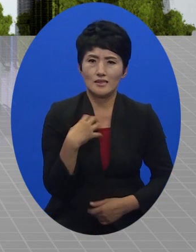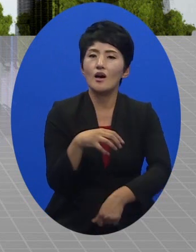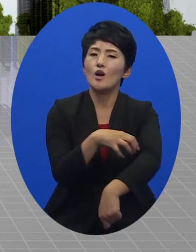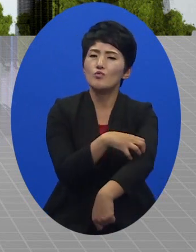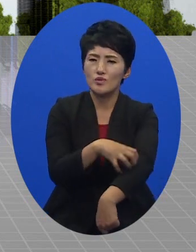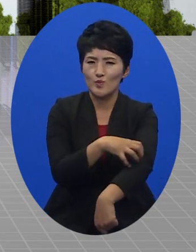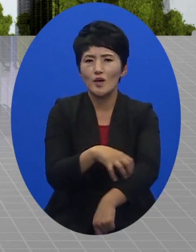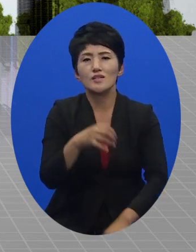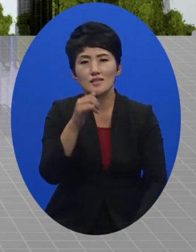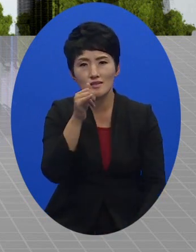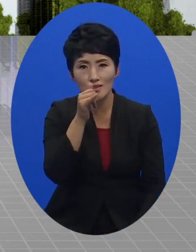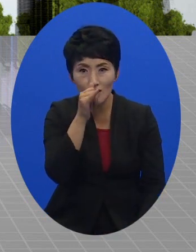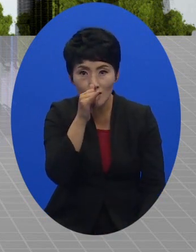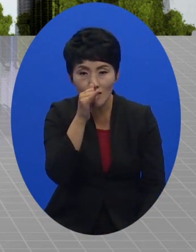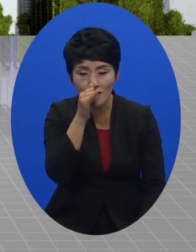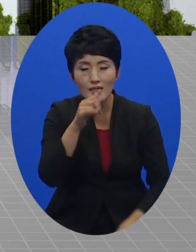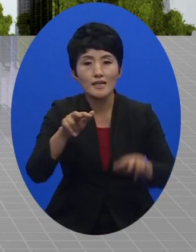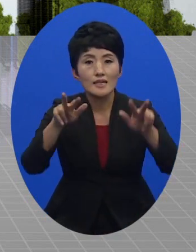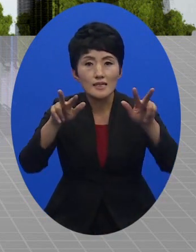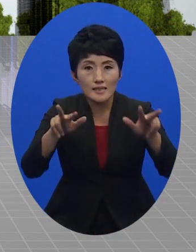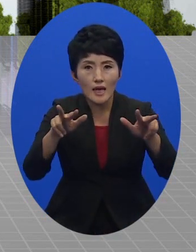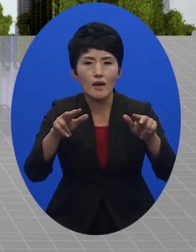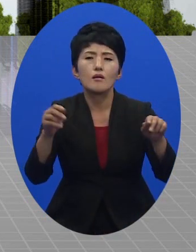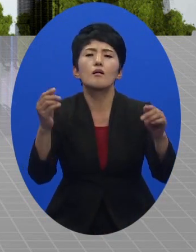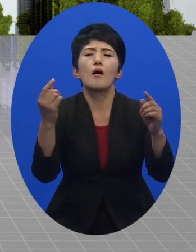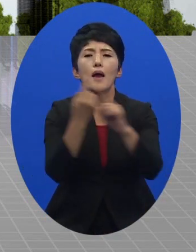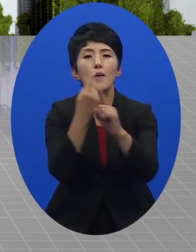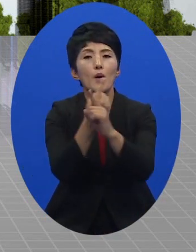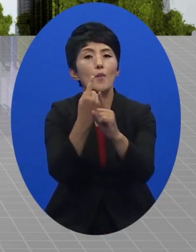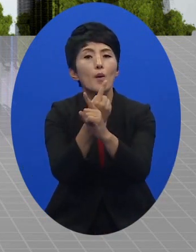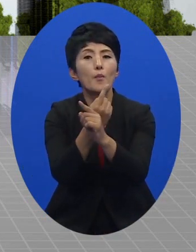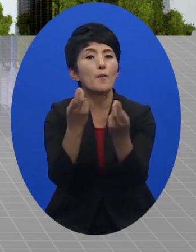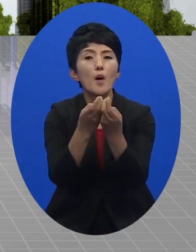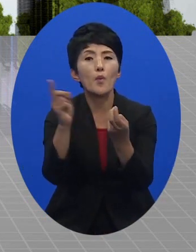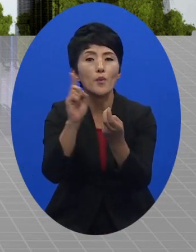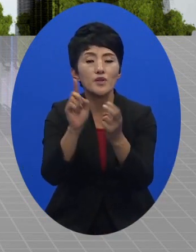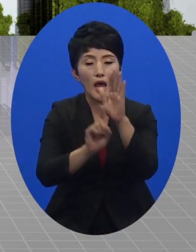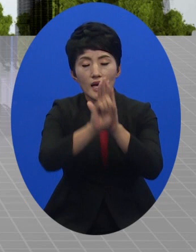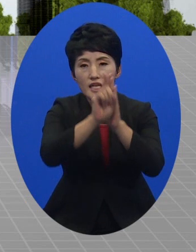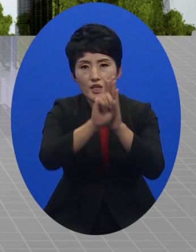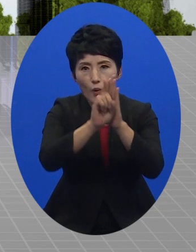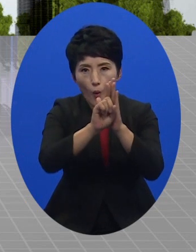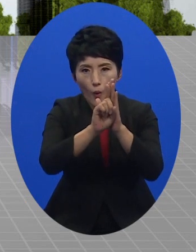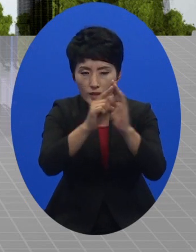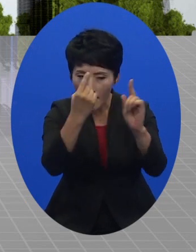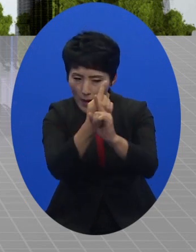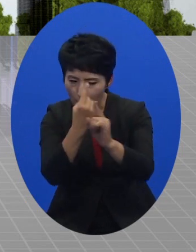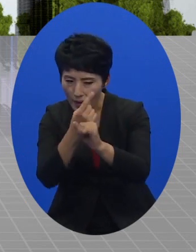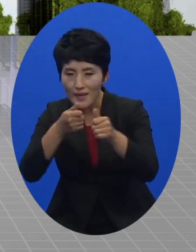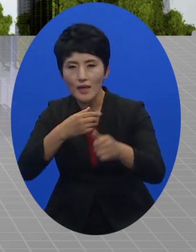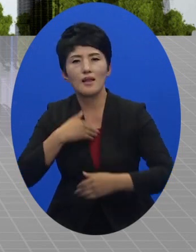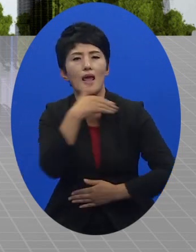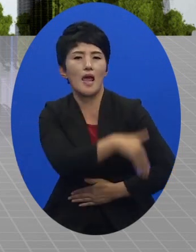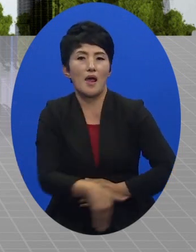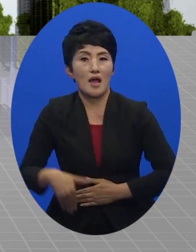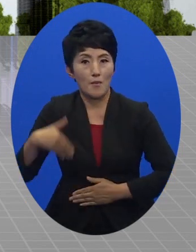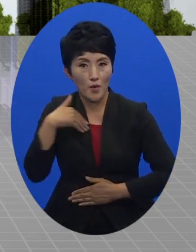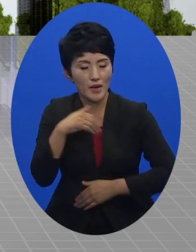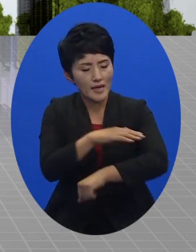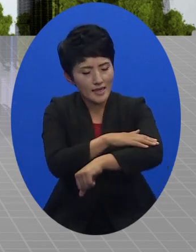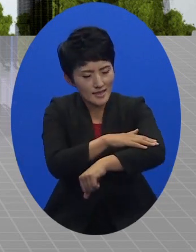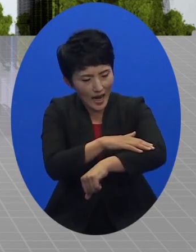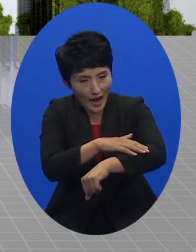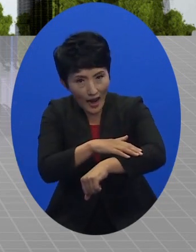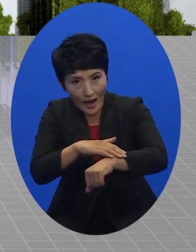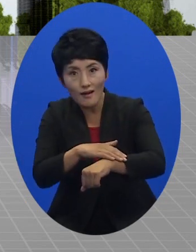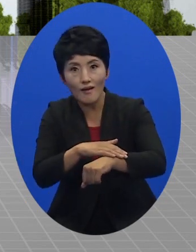불편함을 겪게 되는데 일단 근본적으로는 면역력을 강화해 기온 변화에 적절히 대응할 수 있는 환경을 만들어주는 것이